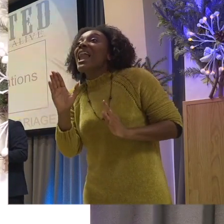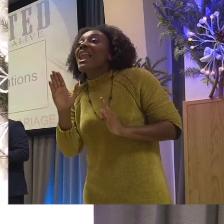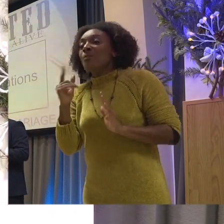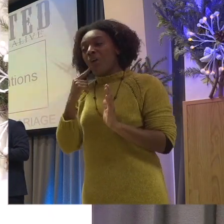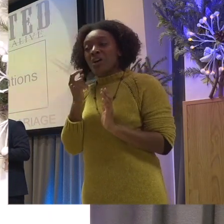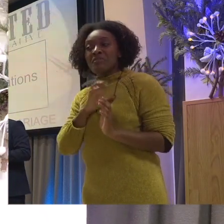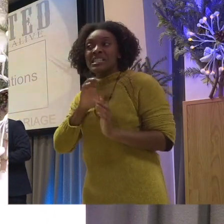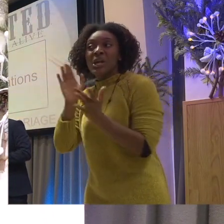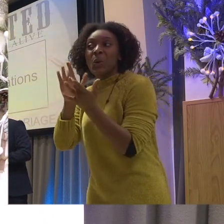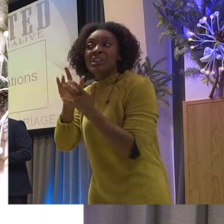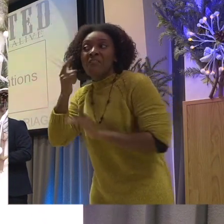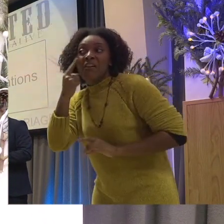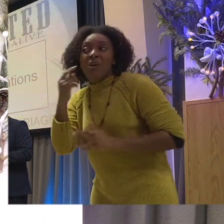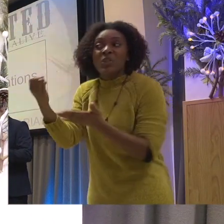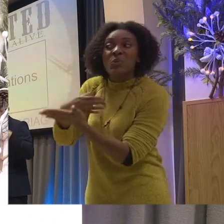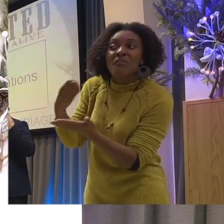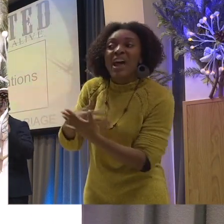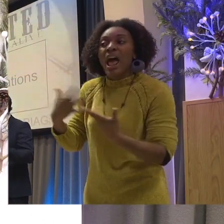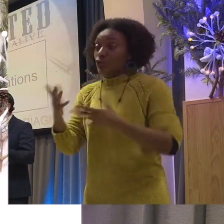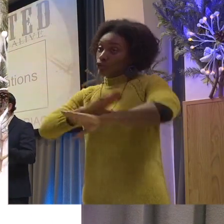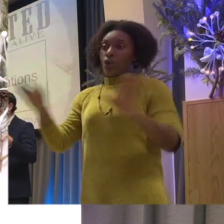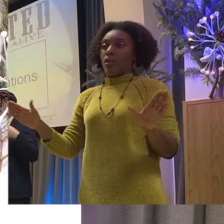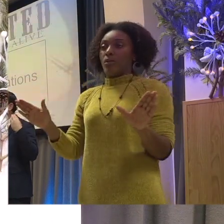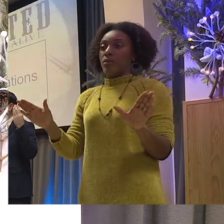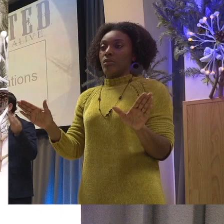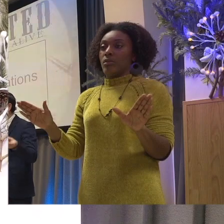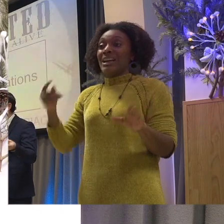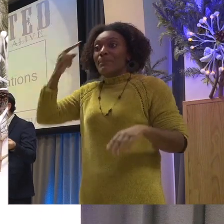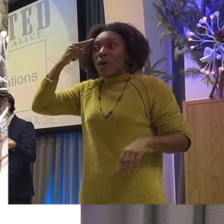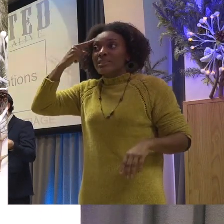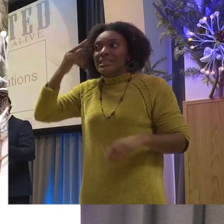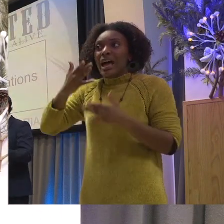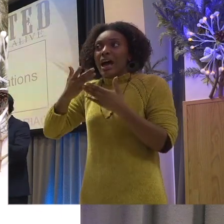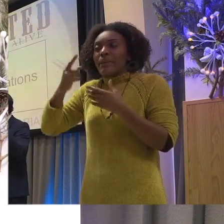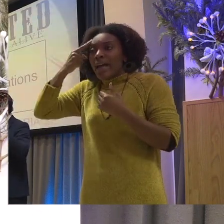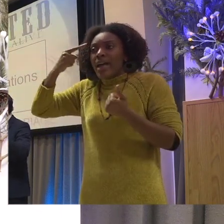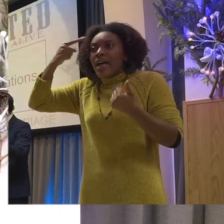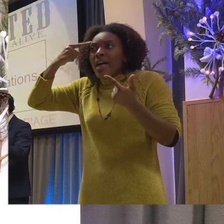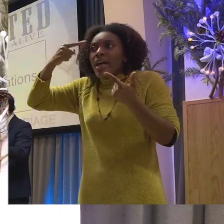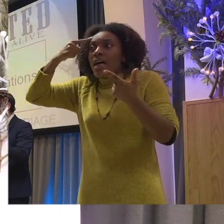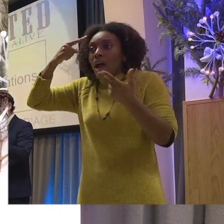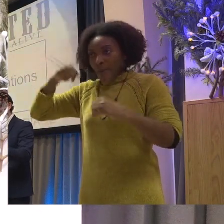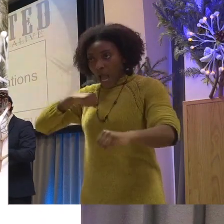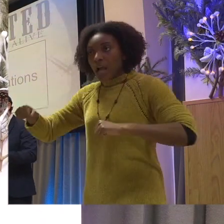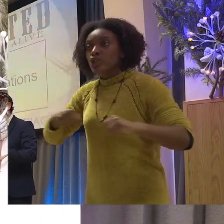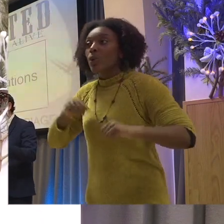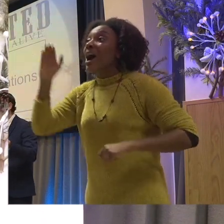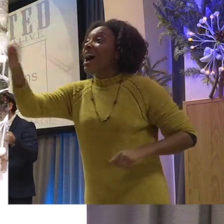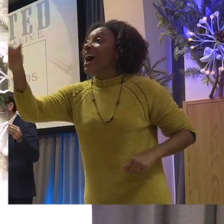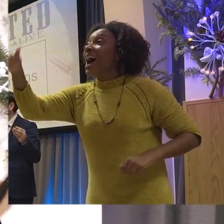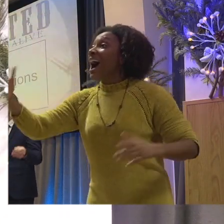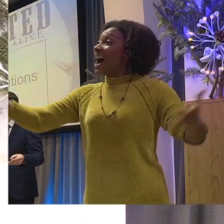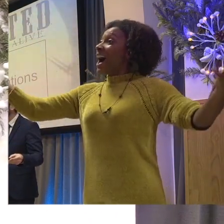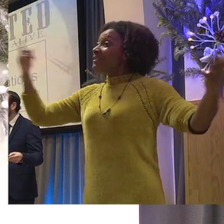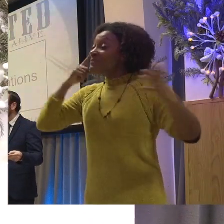ta vie. C'est extrêmement dangereux. Parce qu'il y a des pensées qui viennent. Et après, si tu nourris ces pensées, ça se transformera en action et ton mariage courra à